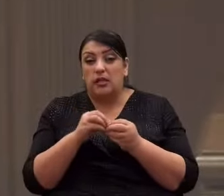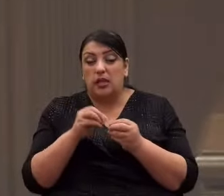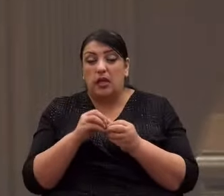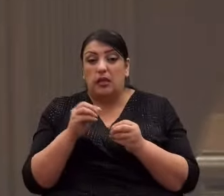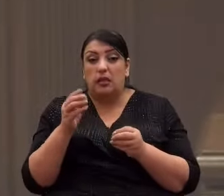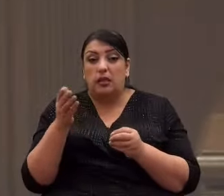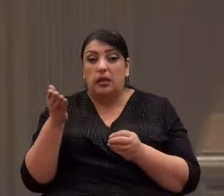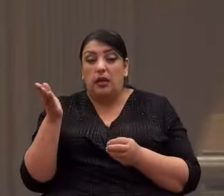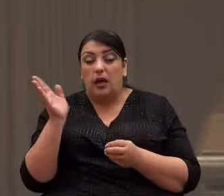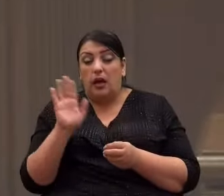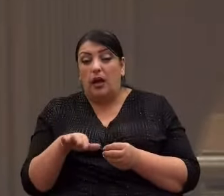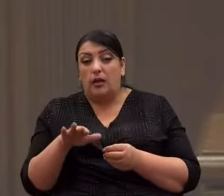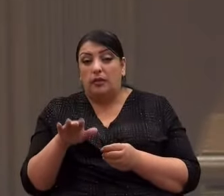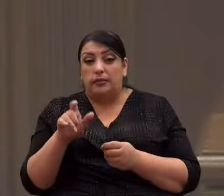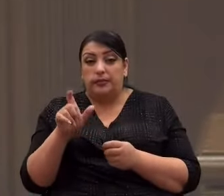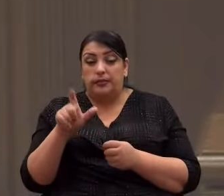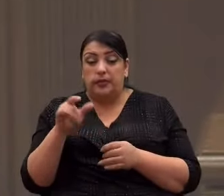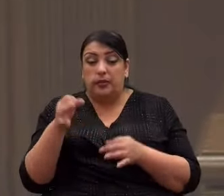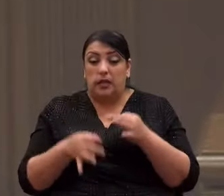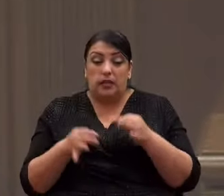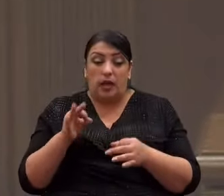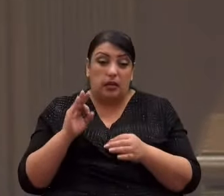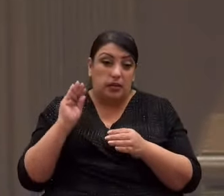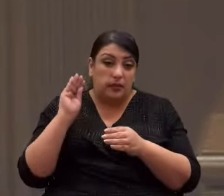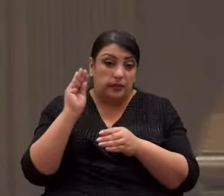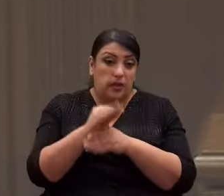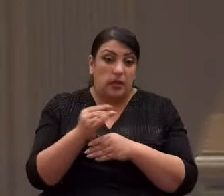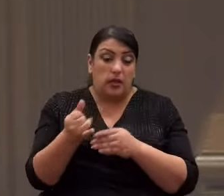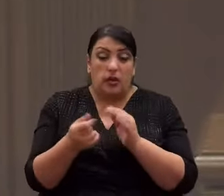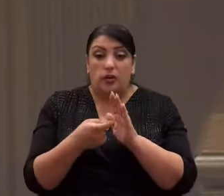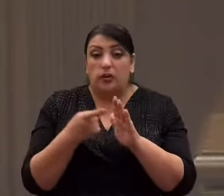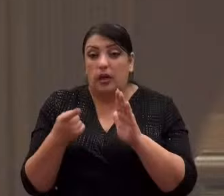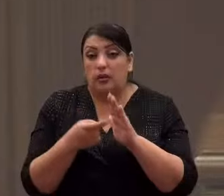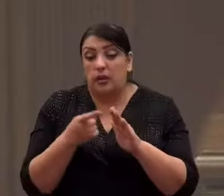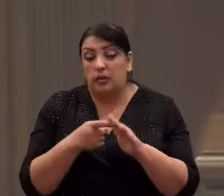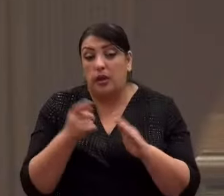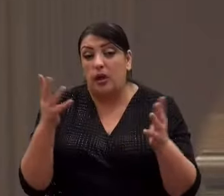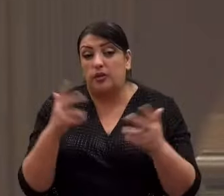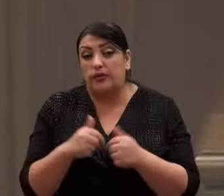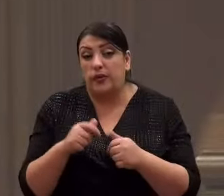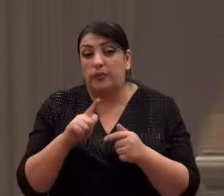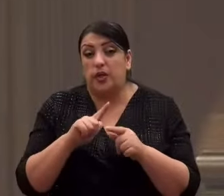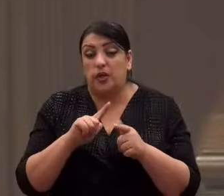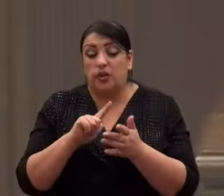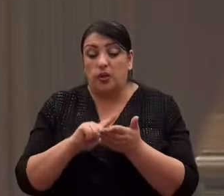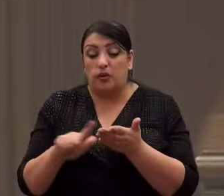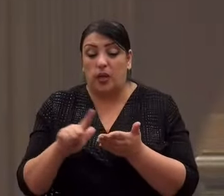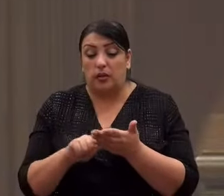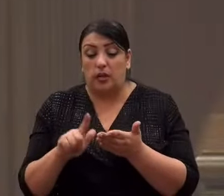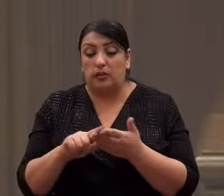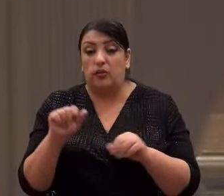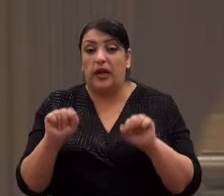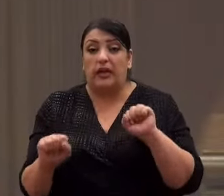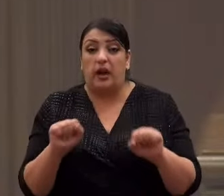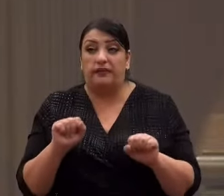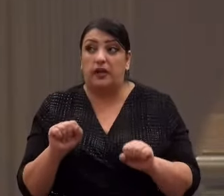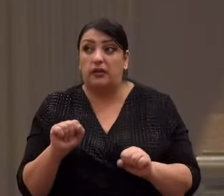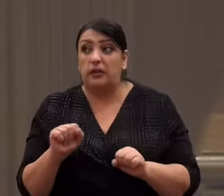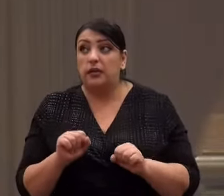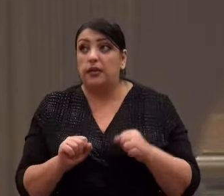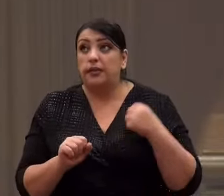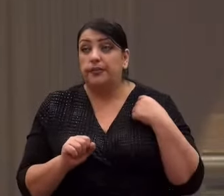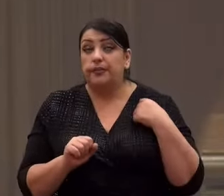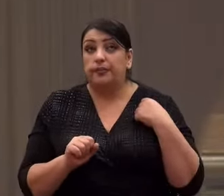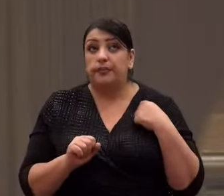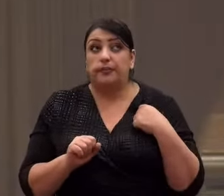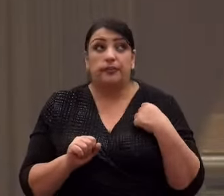այն դեպքում, երբ այսօր քննիչների թիվը մոտ 70-ը ղեկավար ինքնավար